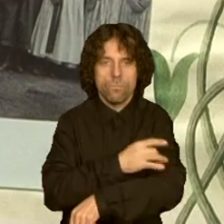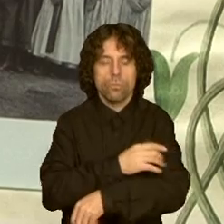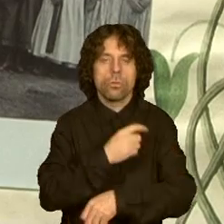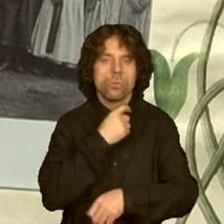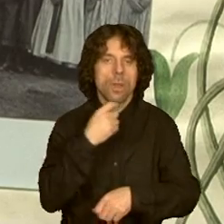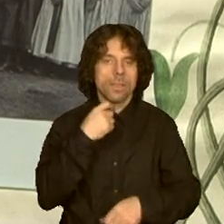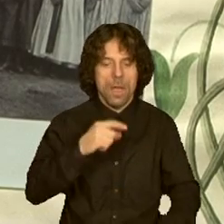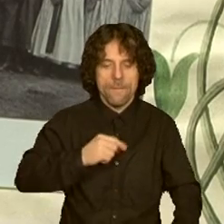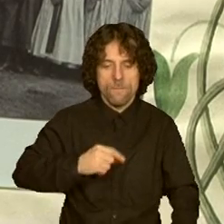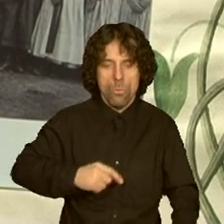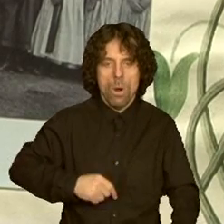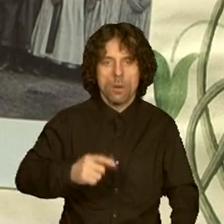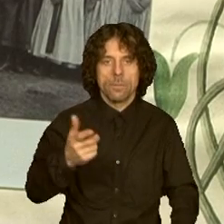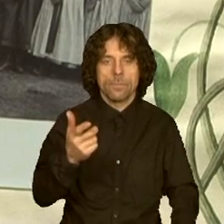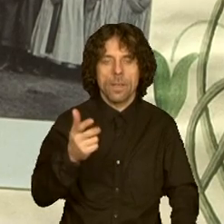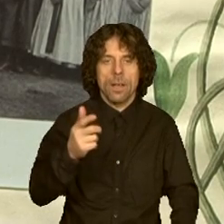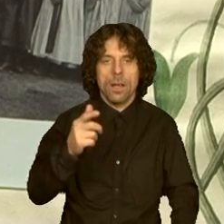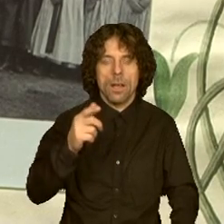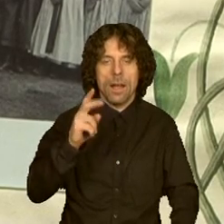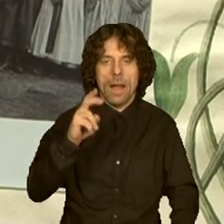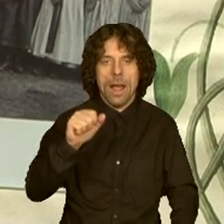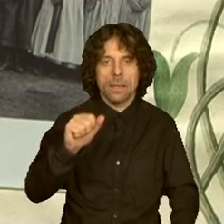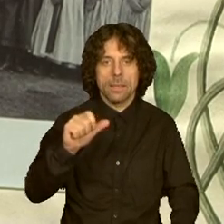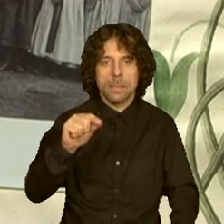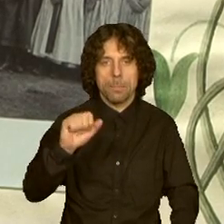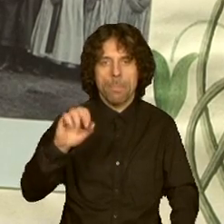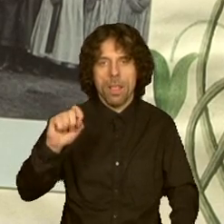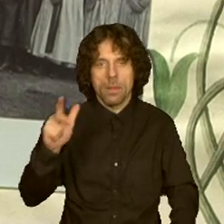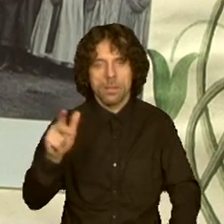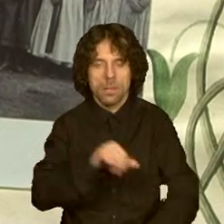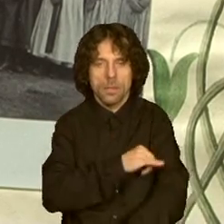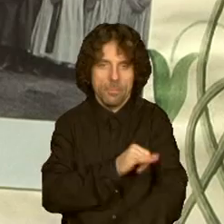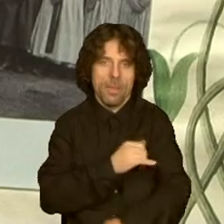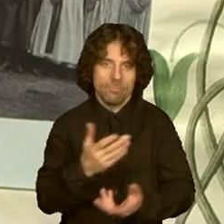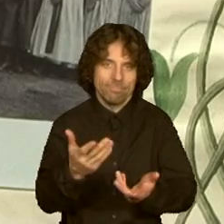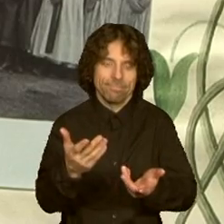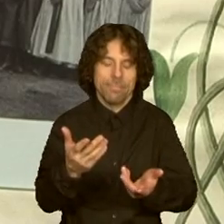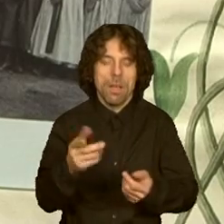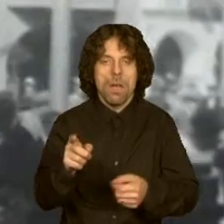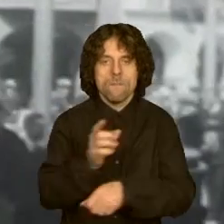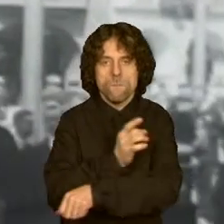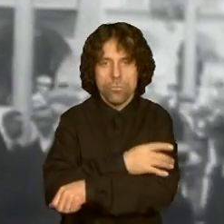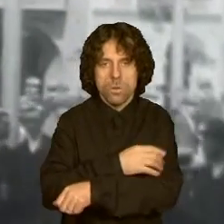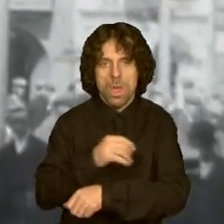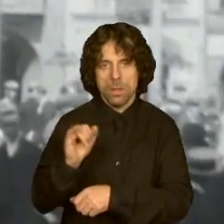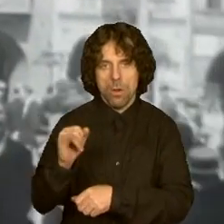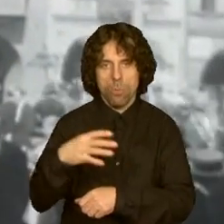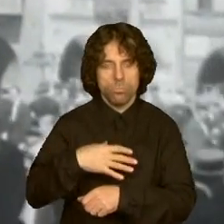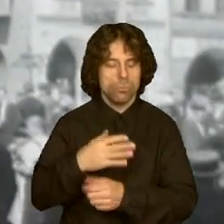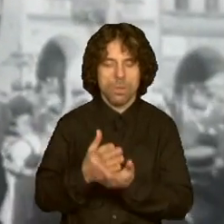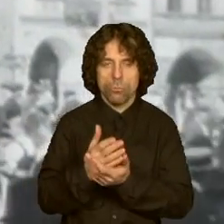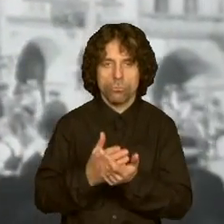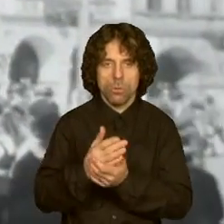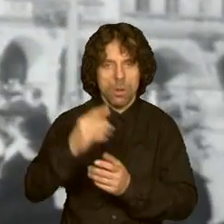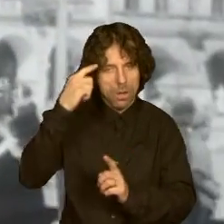księdza kanonika i infuata, także Wilhelma Kasperlika, wielce zasłużonego nie tylko dla